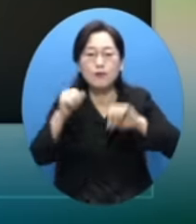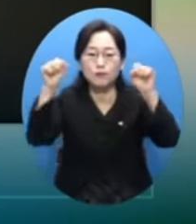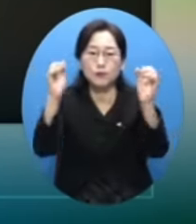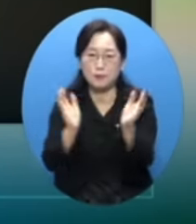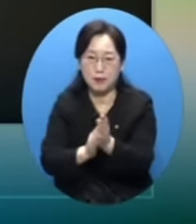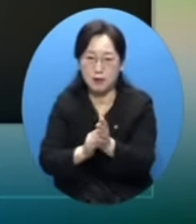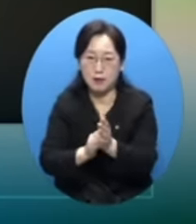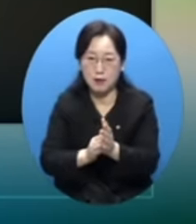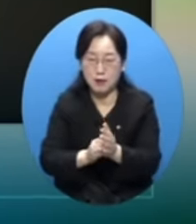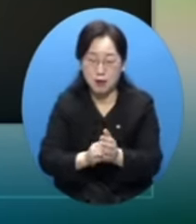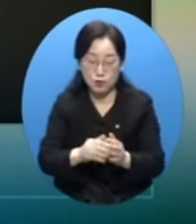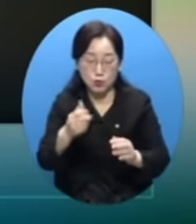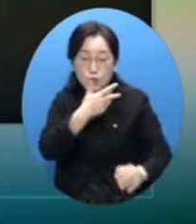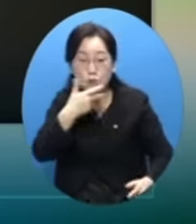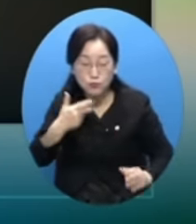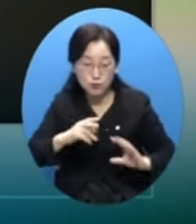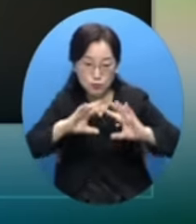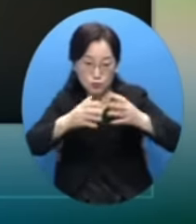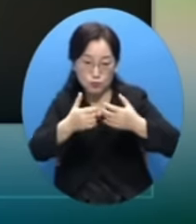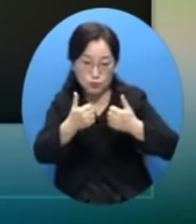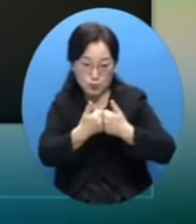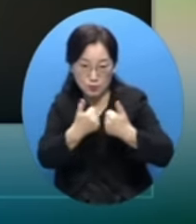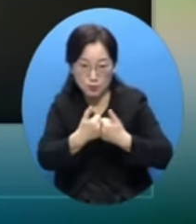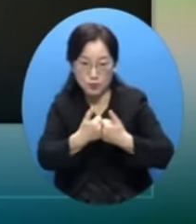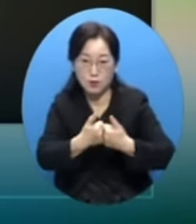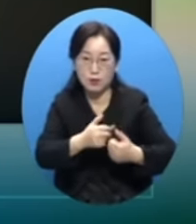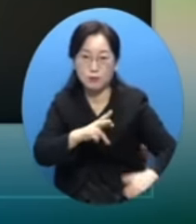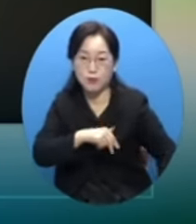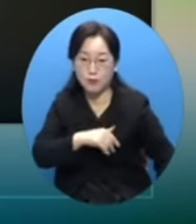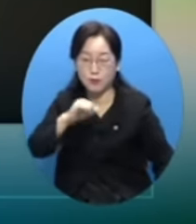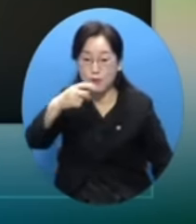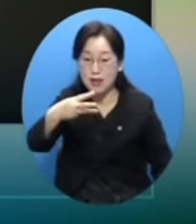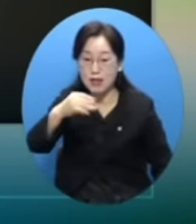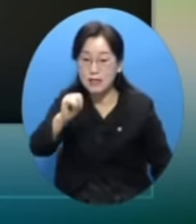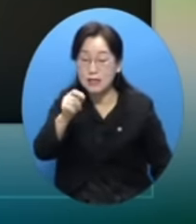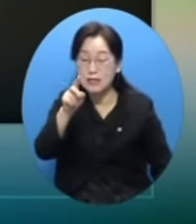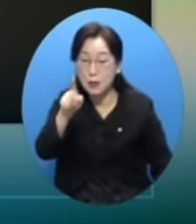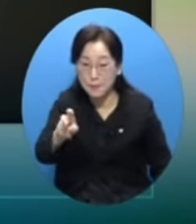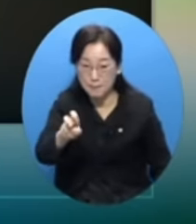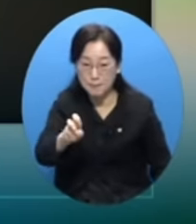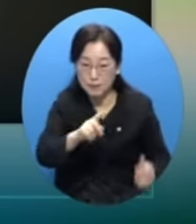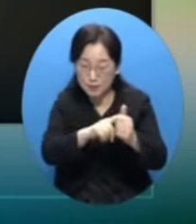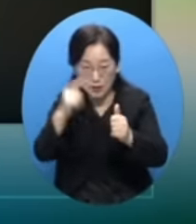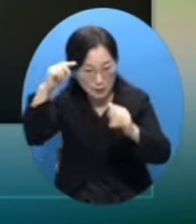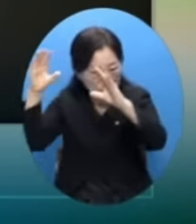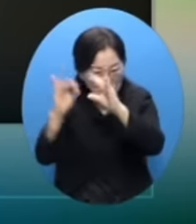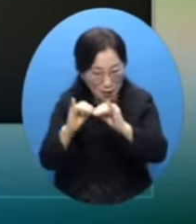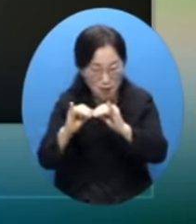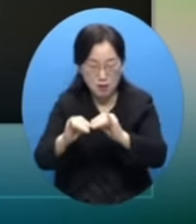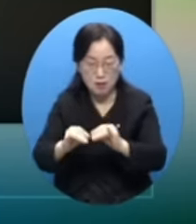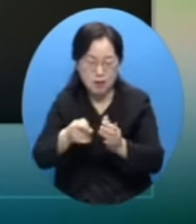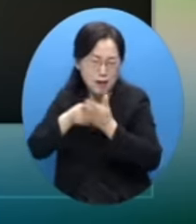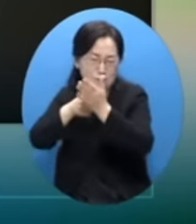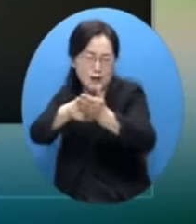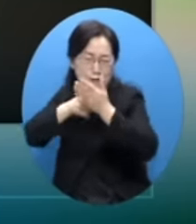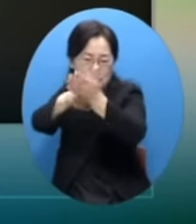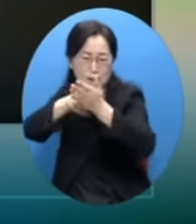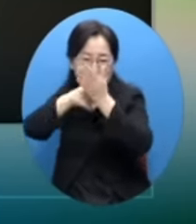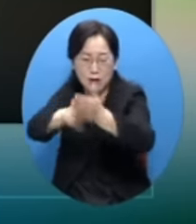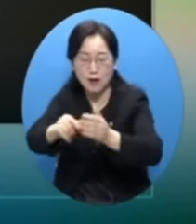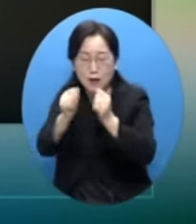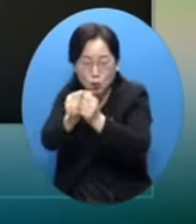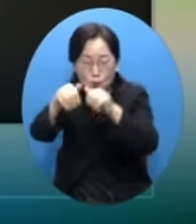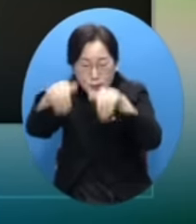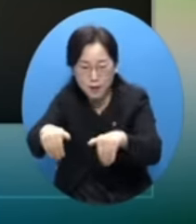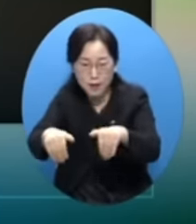윌버포스가 노예 무역 폐지 법안을 150여 차례 상정하고 또 상정하고 상정해서 결국은 존